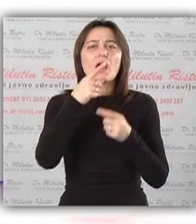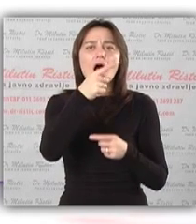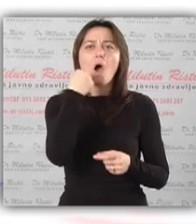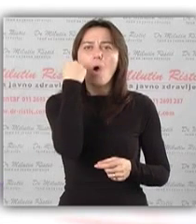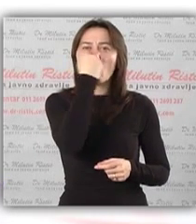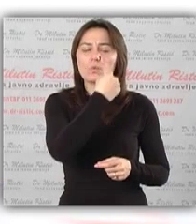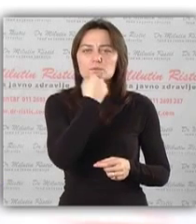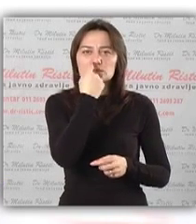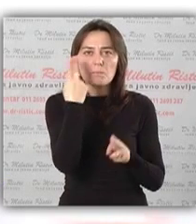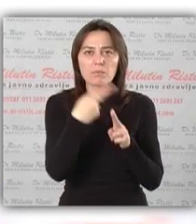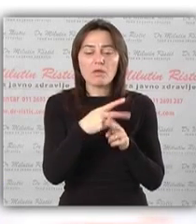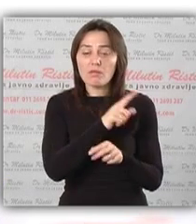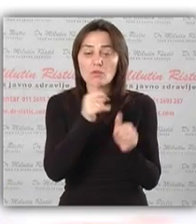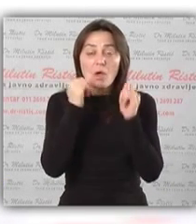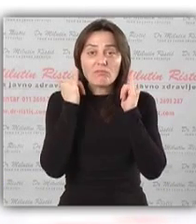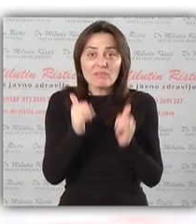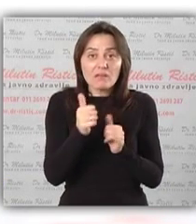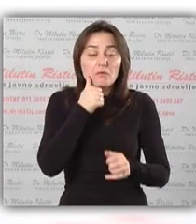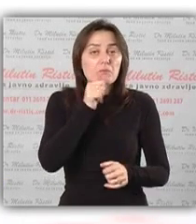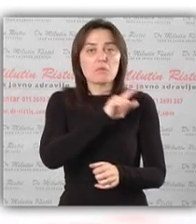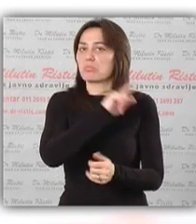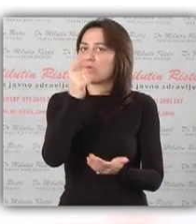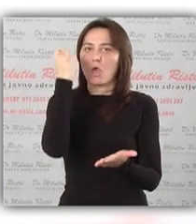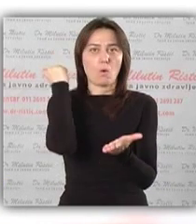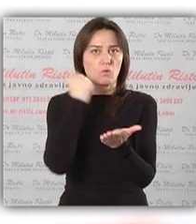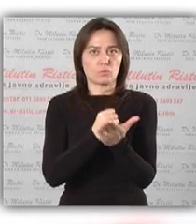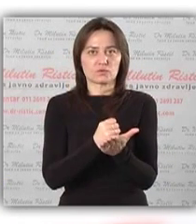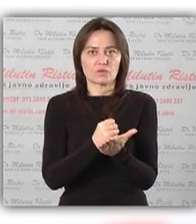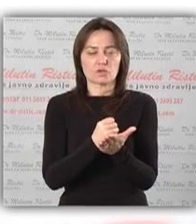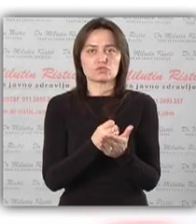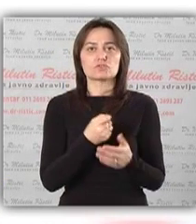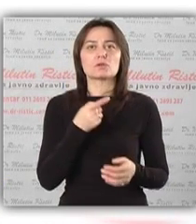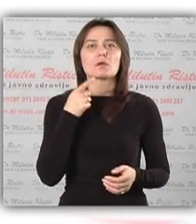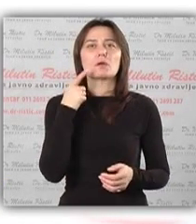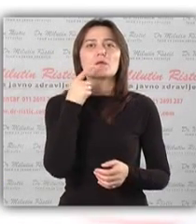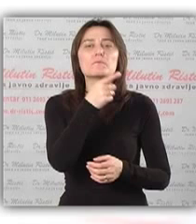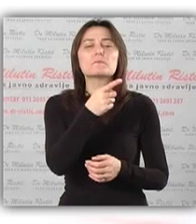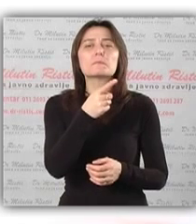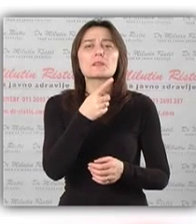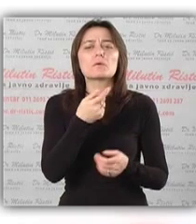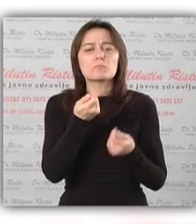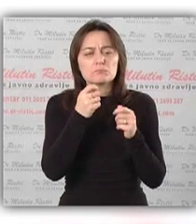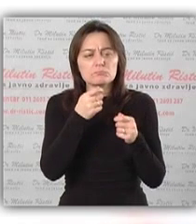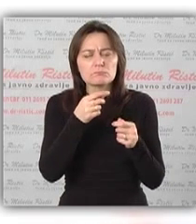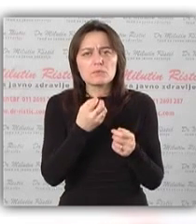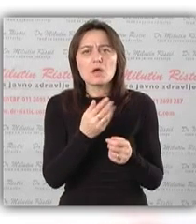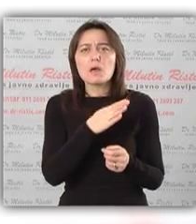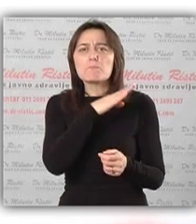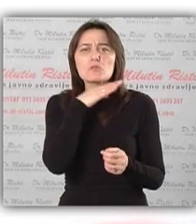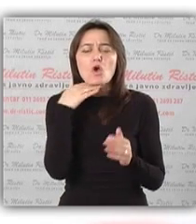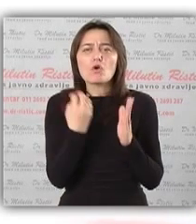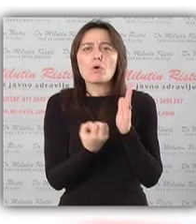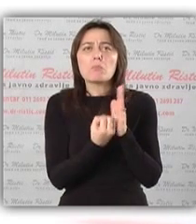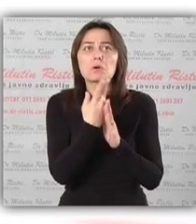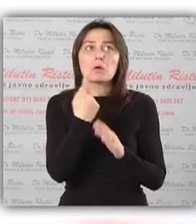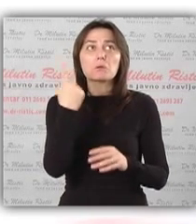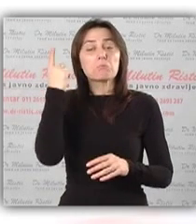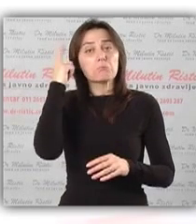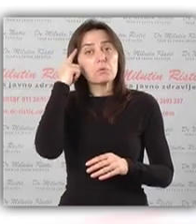To je bolest koja nastaje u usnoj duplji i njen uzrok do dana današnjeg još nije utvrđen. Etiologija afti se zasniva